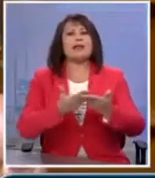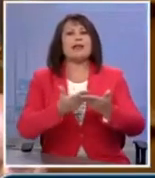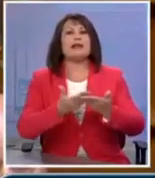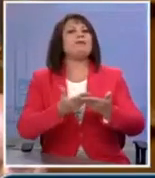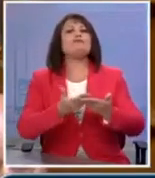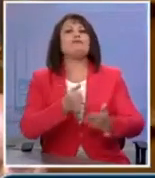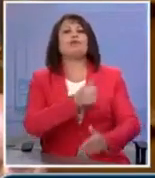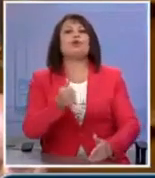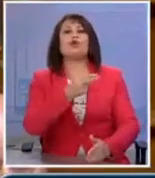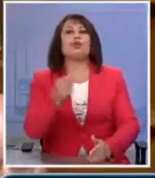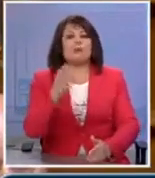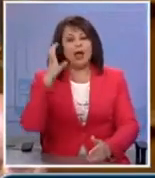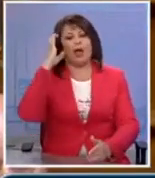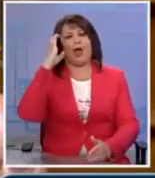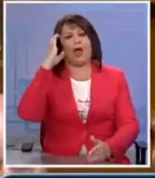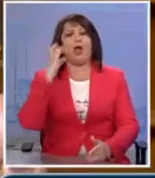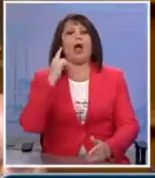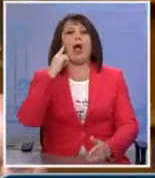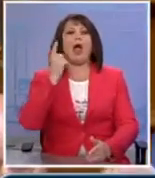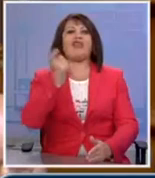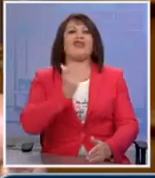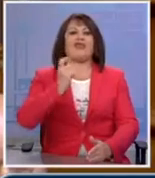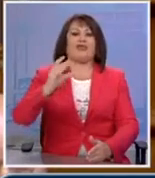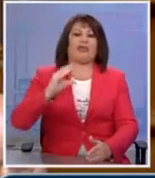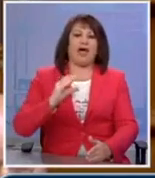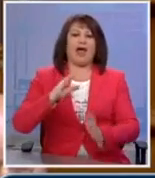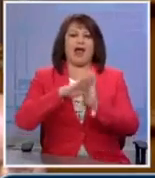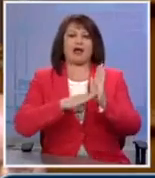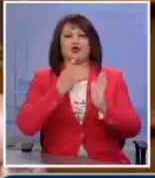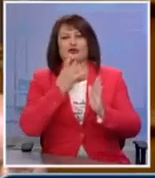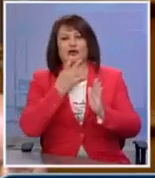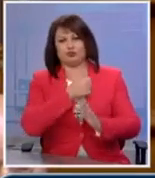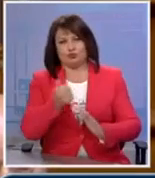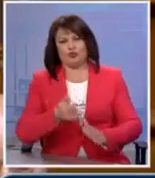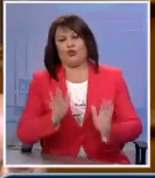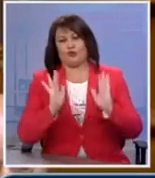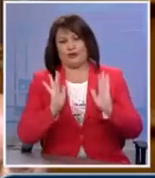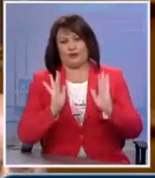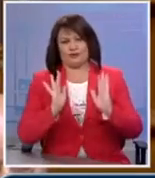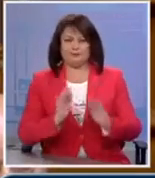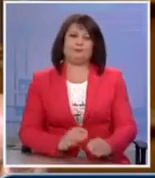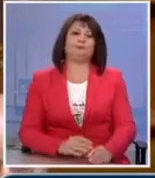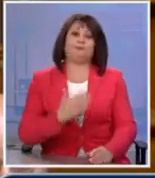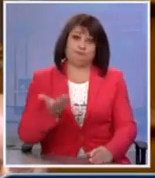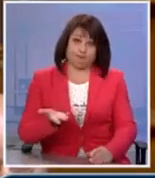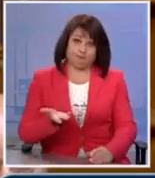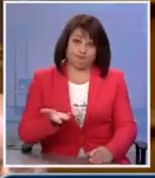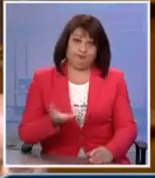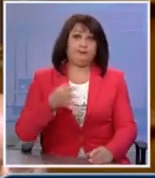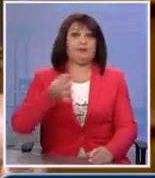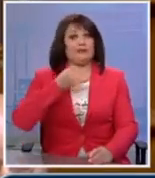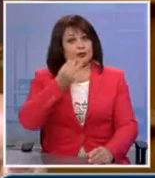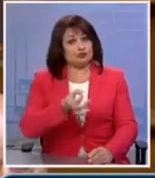υπόθεση που να τη θυμούνται μόνο όταν να δανείζουν και μάλιστα με όρους δυσμενέστατους. Λοιπόν, να σας πω